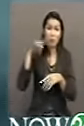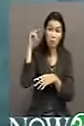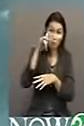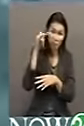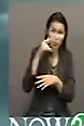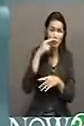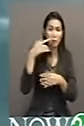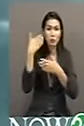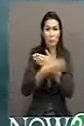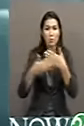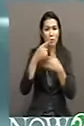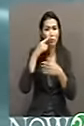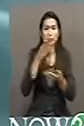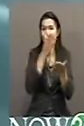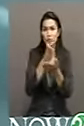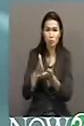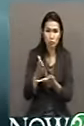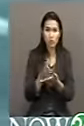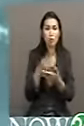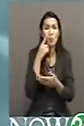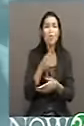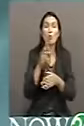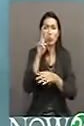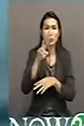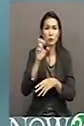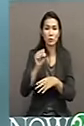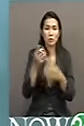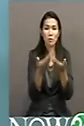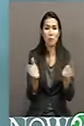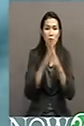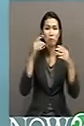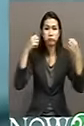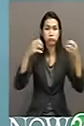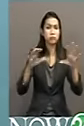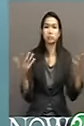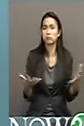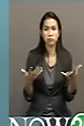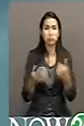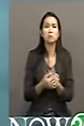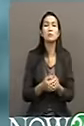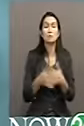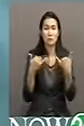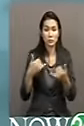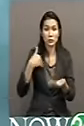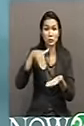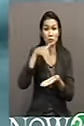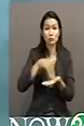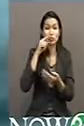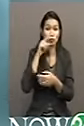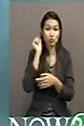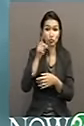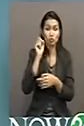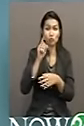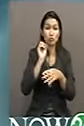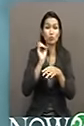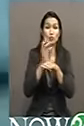ไฟยกเลิกการให้บริการและกว่า 260,000 ครัวเรือนไม่มีไฟฟ้าใช้ครับด้านศูนย์ปฏิบัติการภาวะฉุกเฉินกล